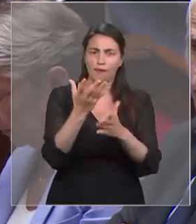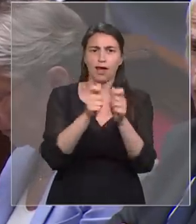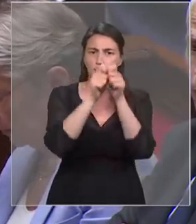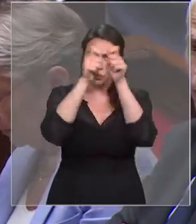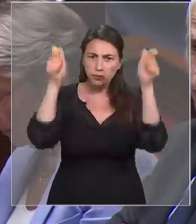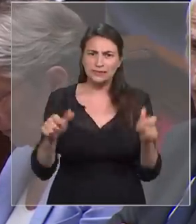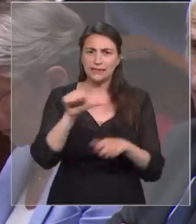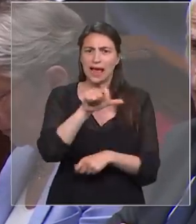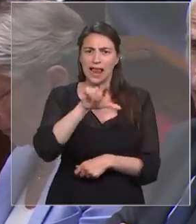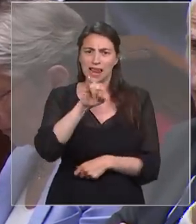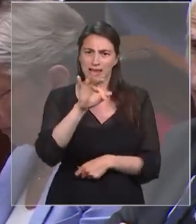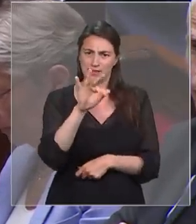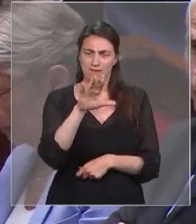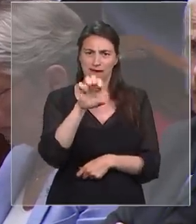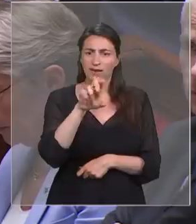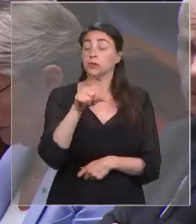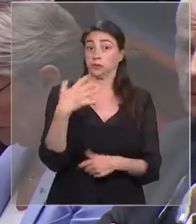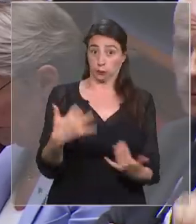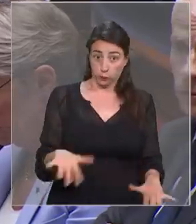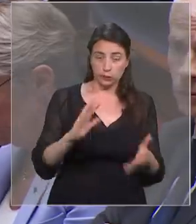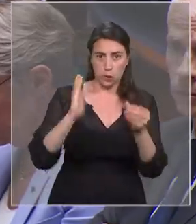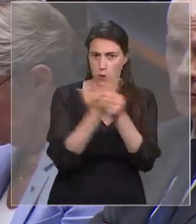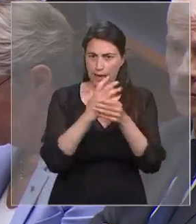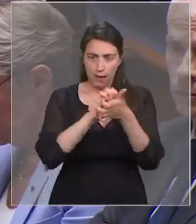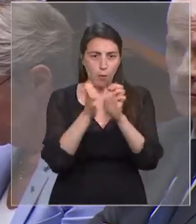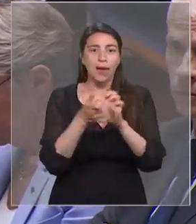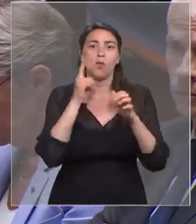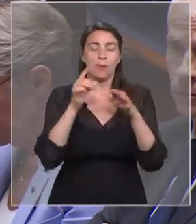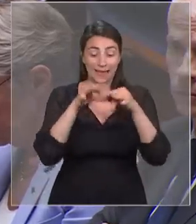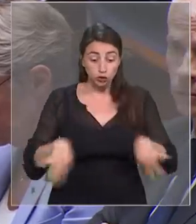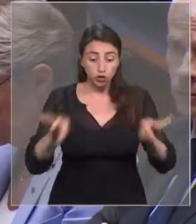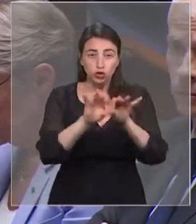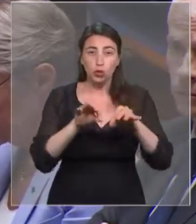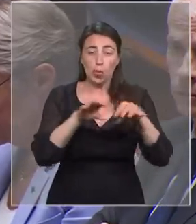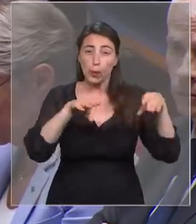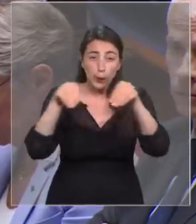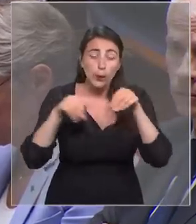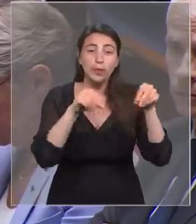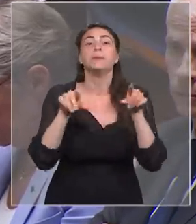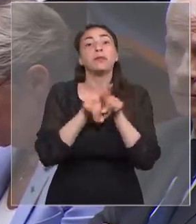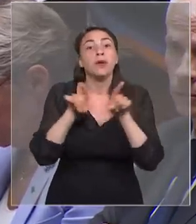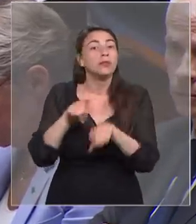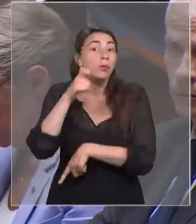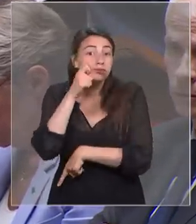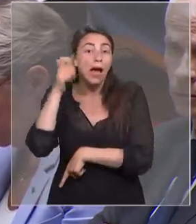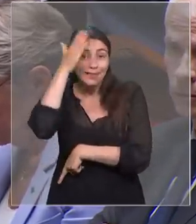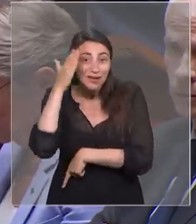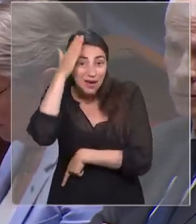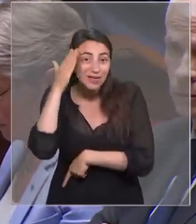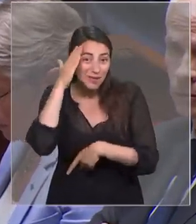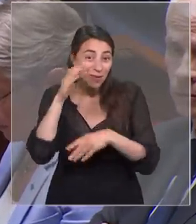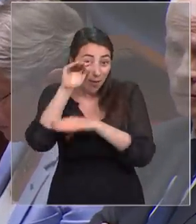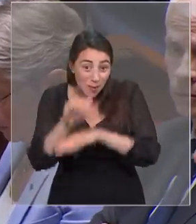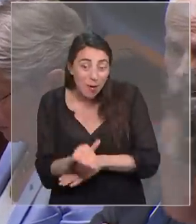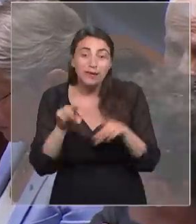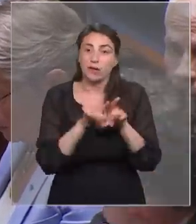dossier environnementalement complexe, avec de la zone humide, 36 espèces protégées, des enjeux, vous l'avez dit, de consommation d'eau, de